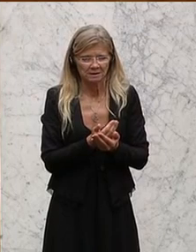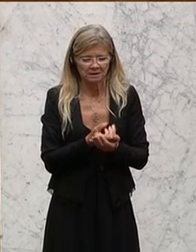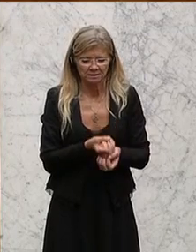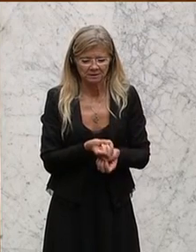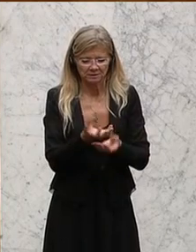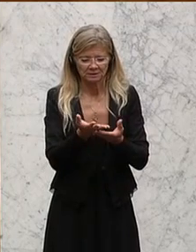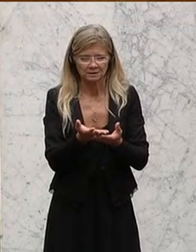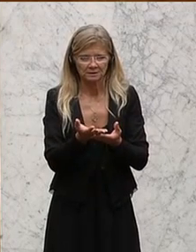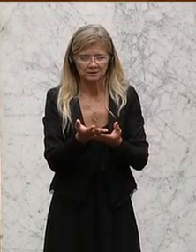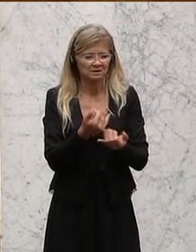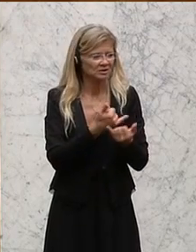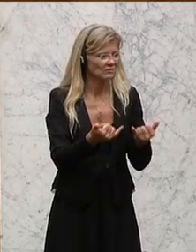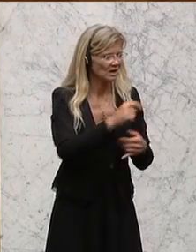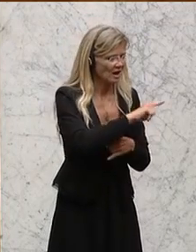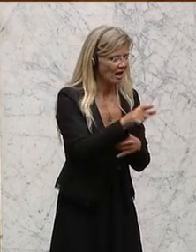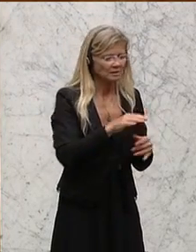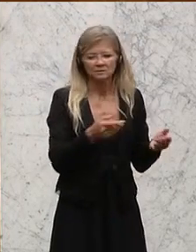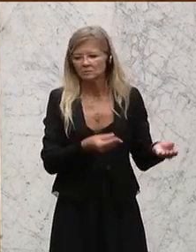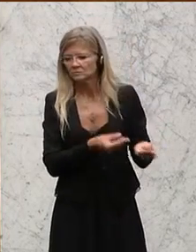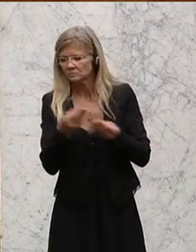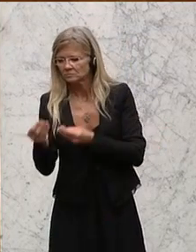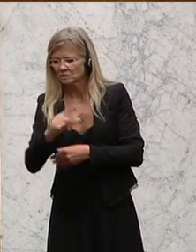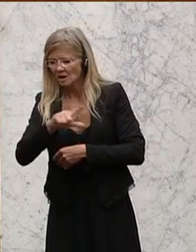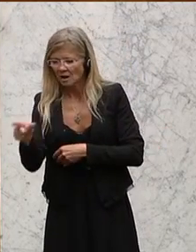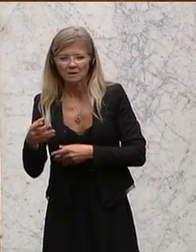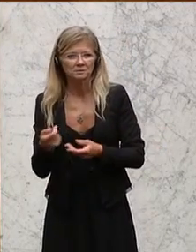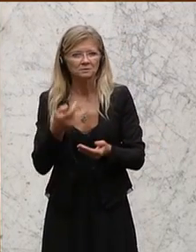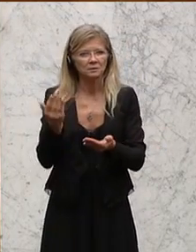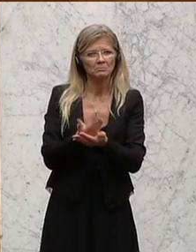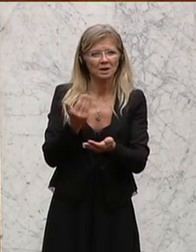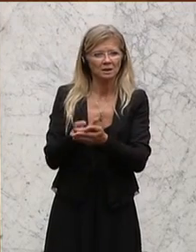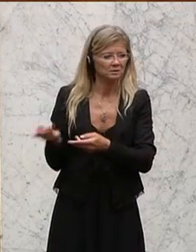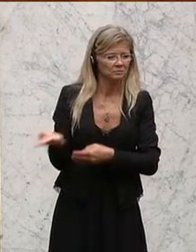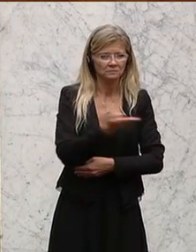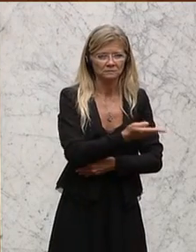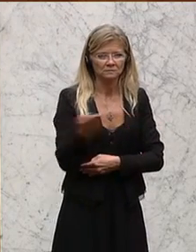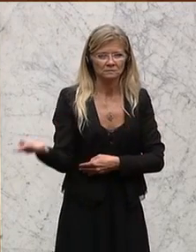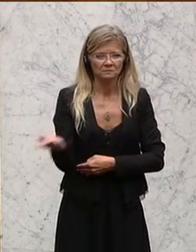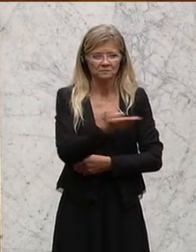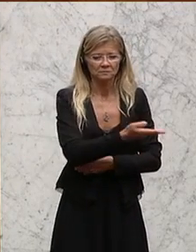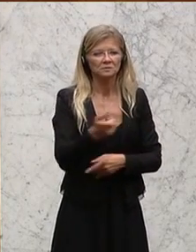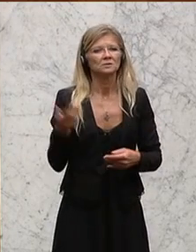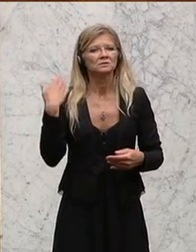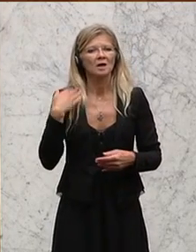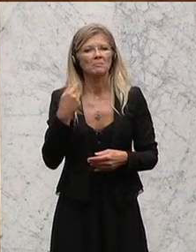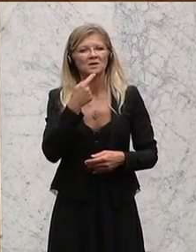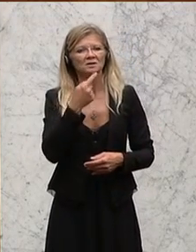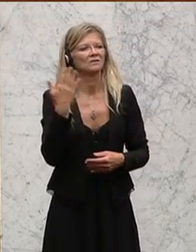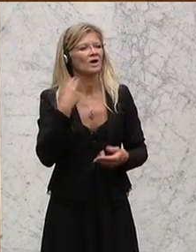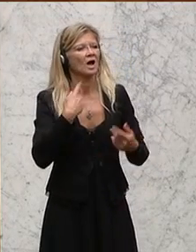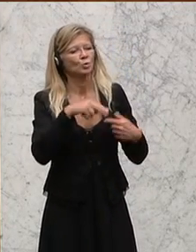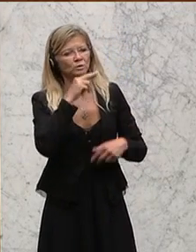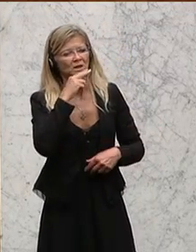sogenannten Country-by-Country-Reporting, ausgesprochen. Und damals diente dem Finanzminister das Völkerrecht als